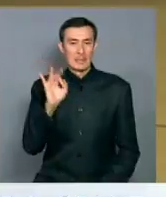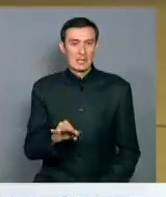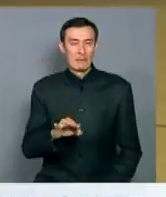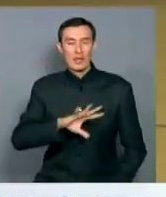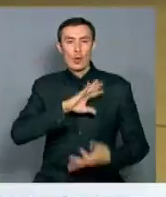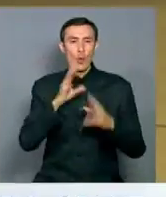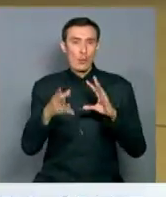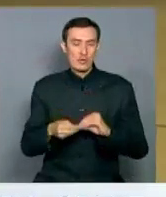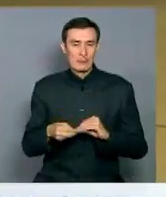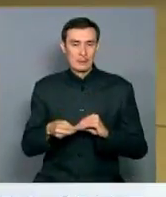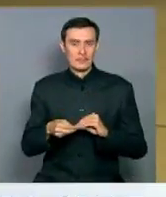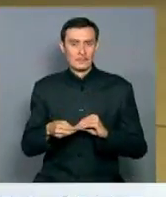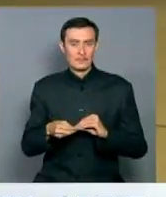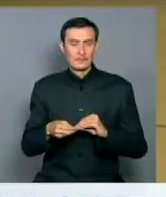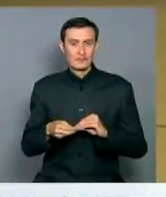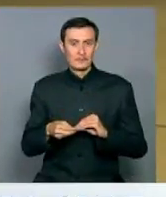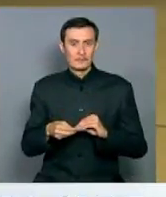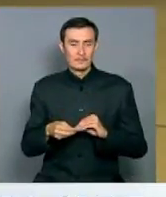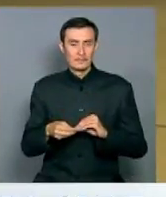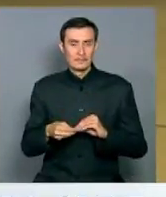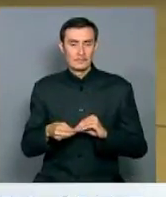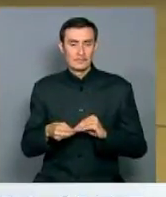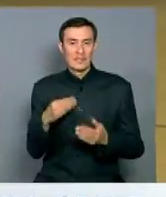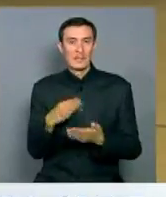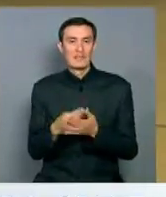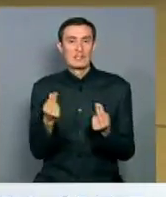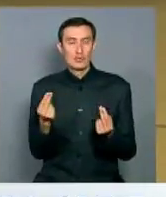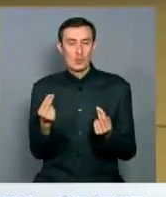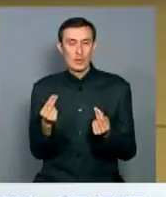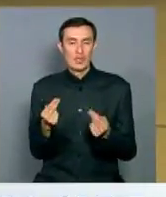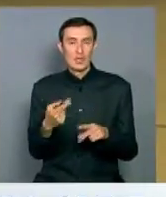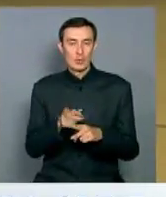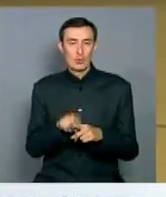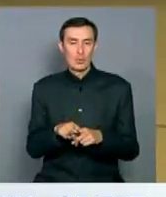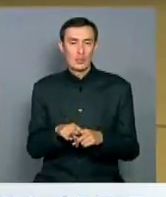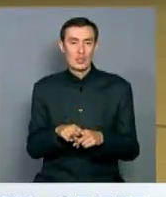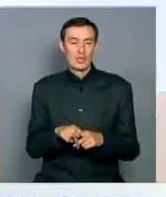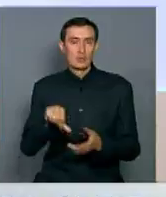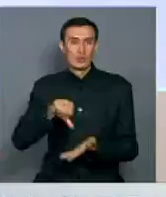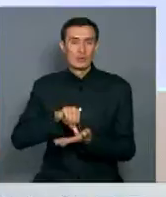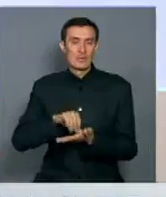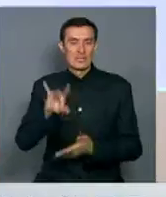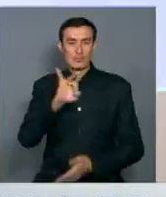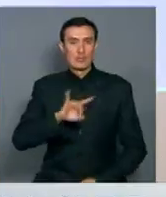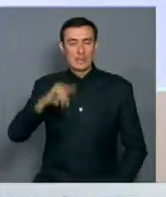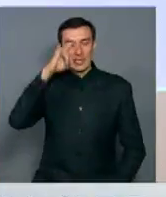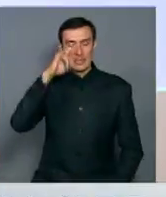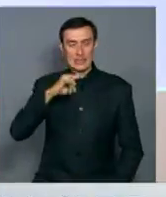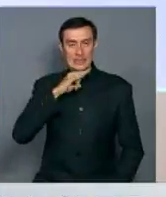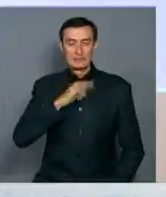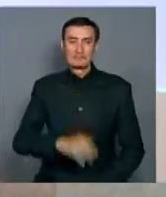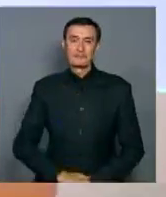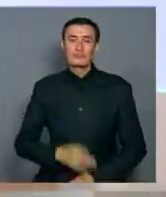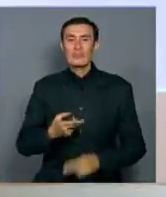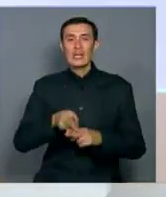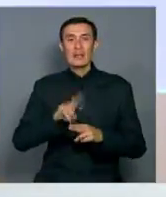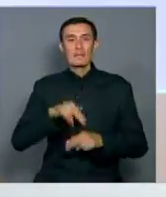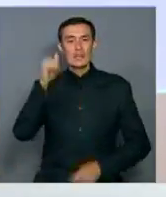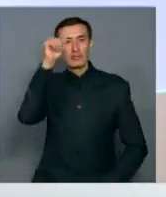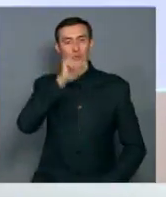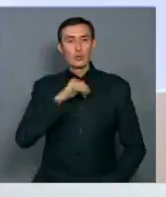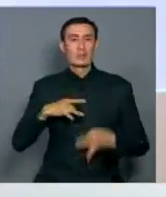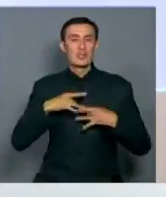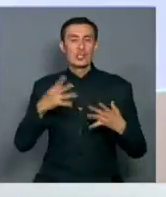от общего от общей инвестиционной политики, которую проводит Республика Казахстан. В этом году мы